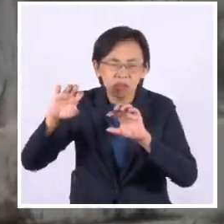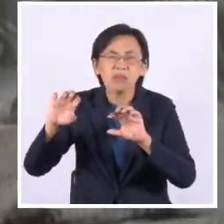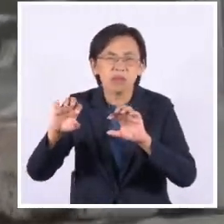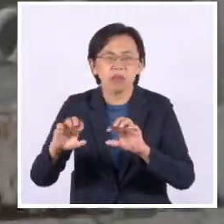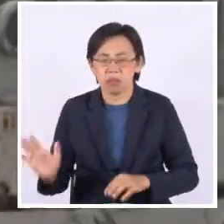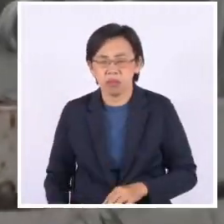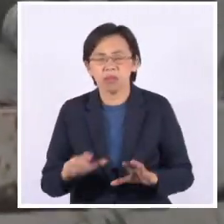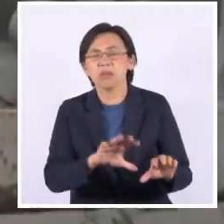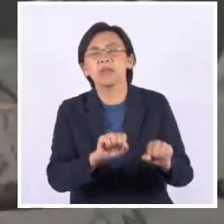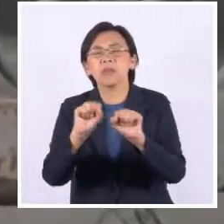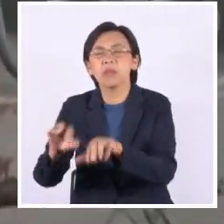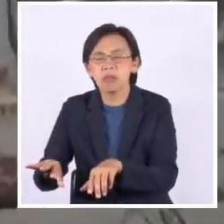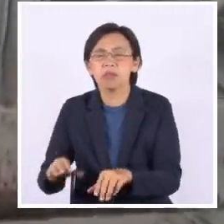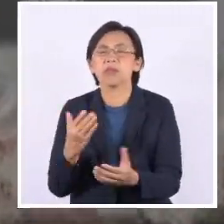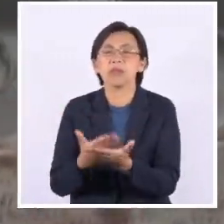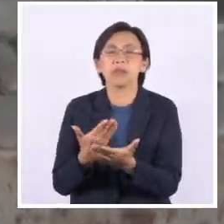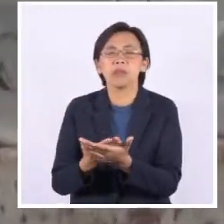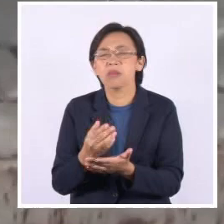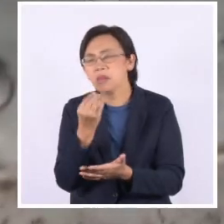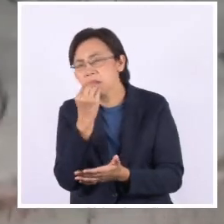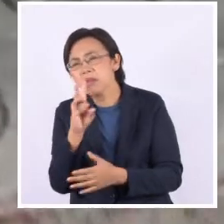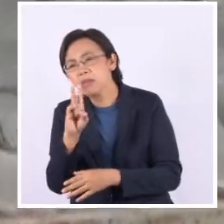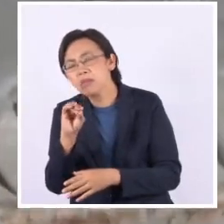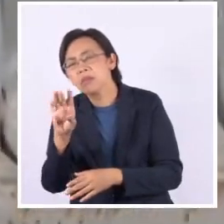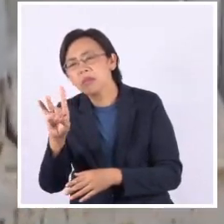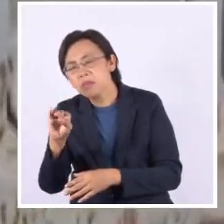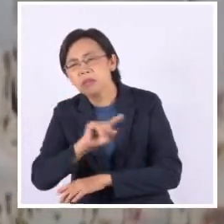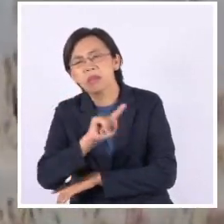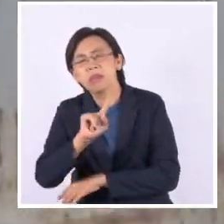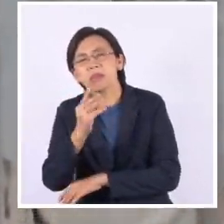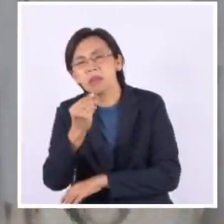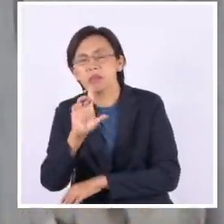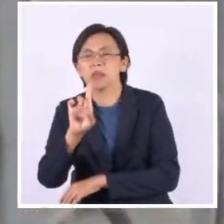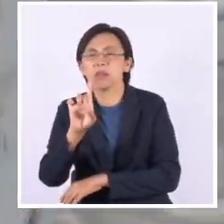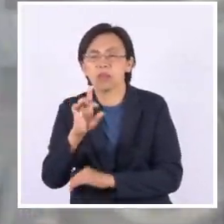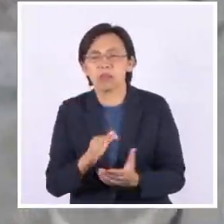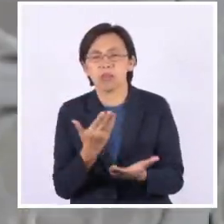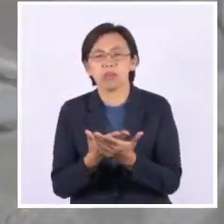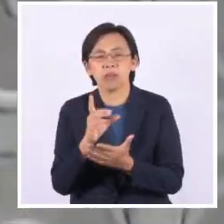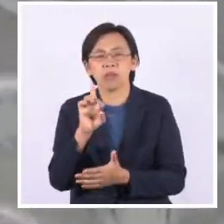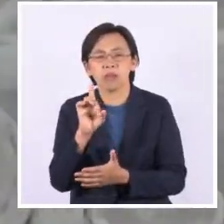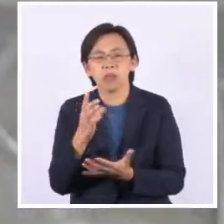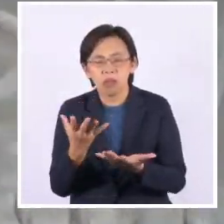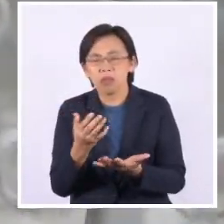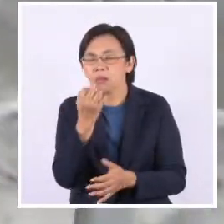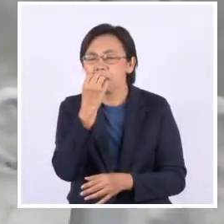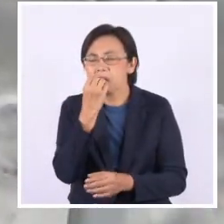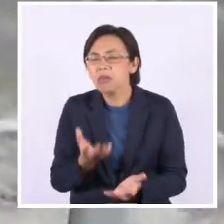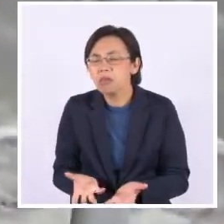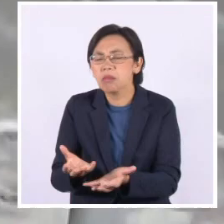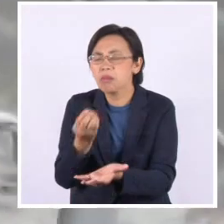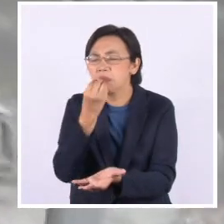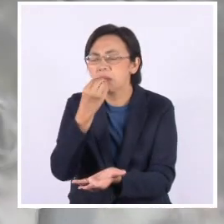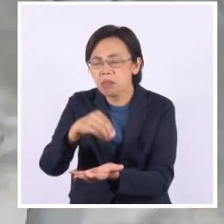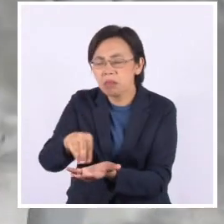แล้วเดี๋ยวค่าอาหารเนี่ยอย่างต่ำก็มี 70-80 บาทตกวันละประมาณ100บาทอะค่ะเออต้องซื้ออาหารเม็ดอะไรมาให้มันกินมันมีค่าใช้